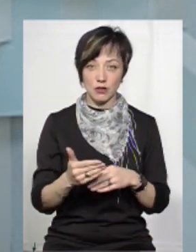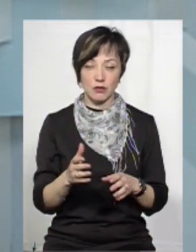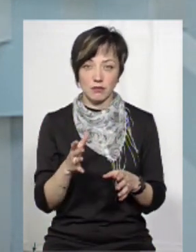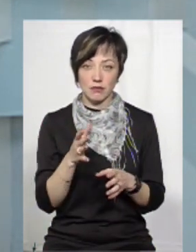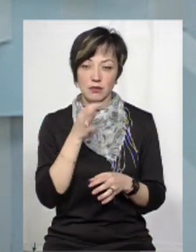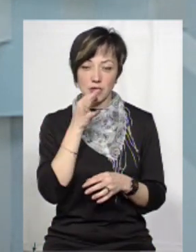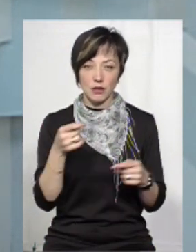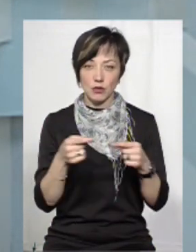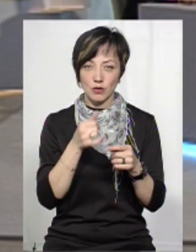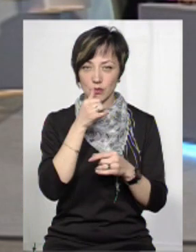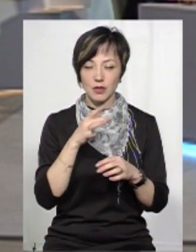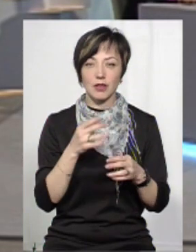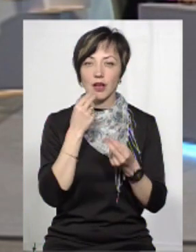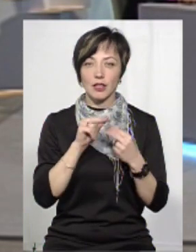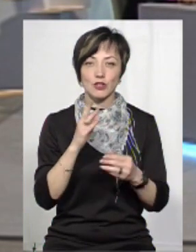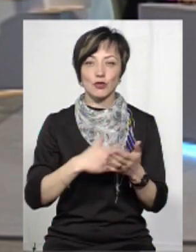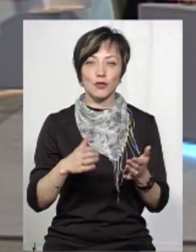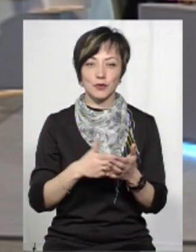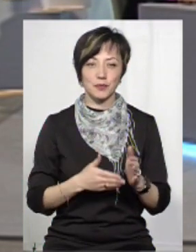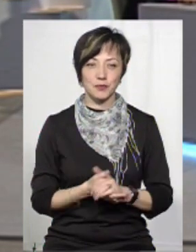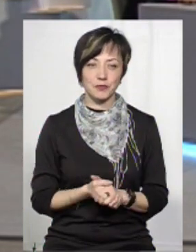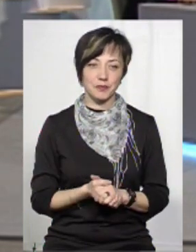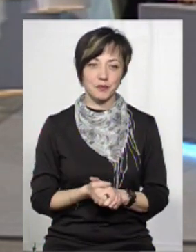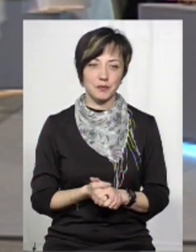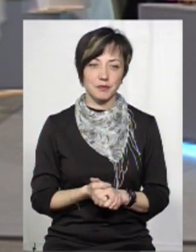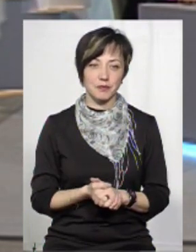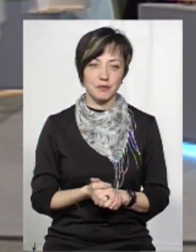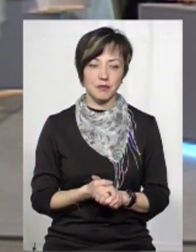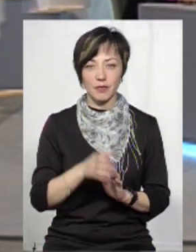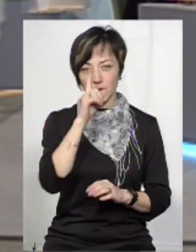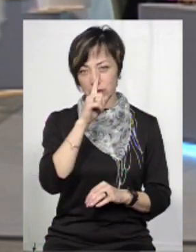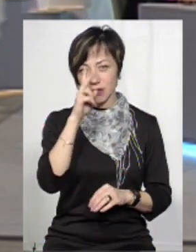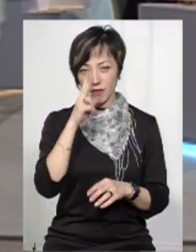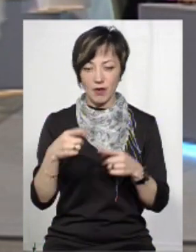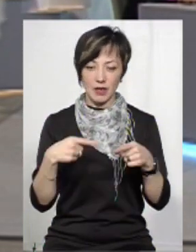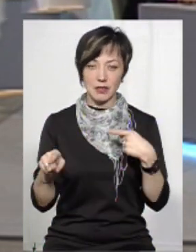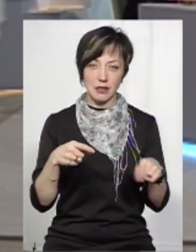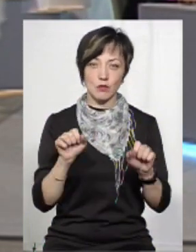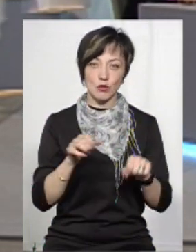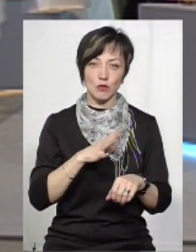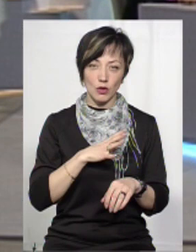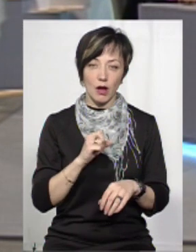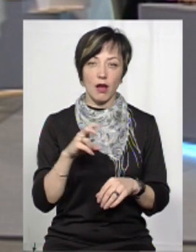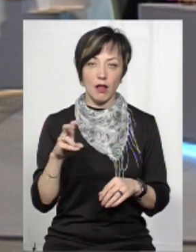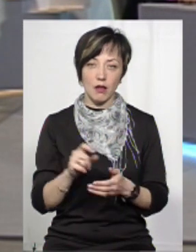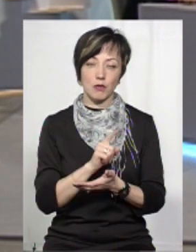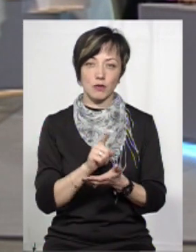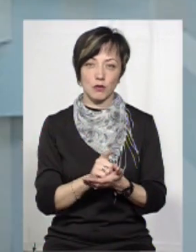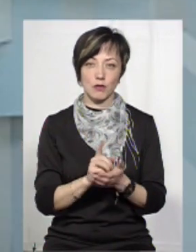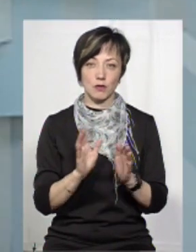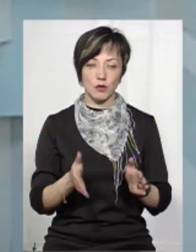пізніше. Ну, краще приблизно, бути приблизно десь місяць-два різниця, але вона...